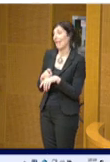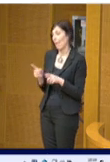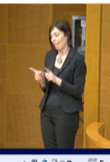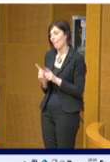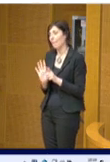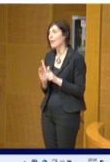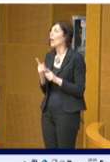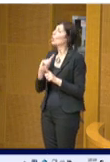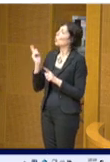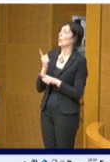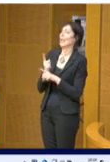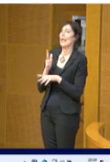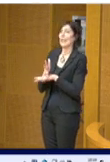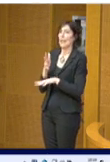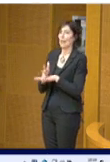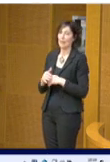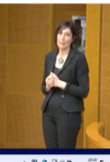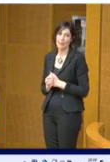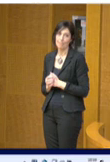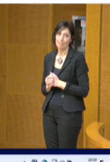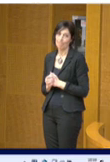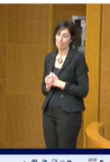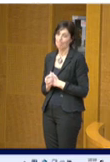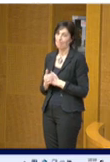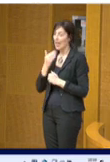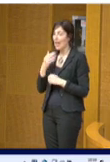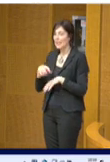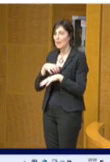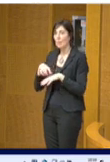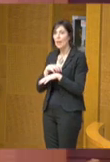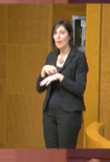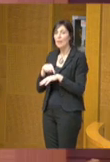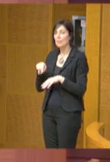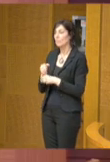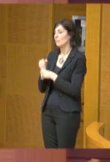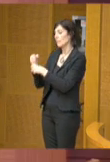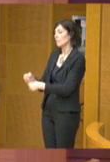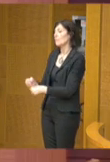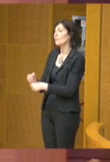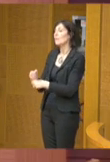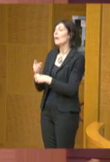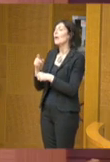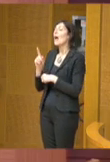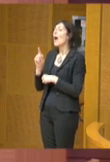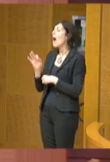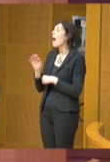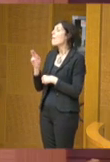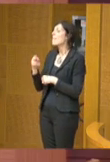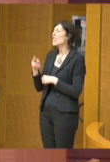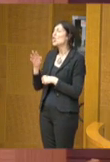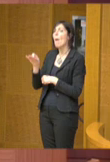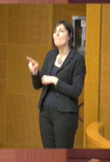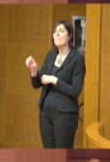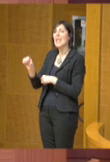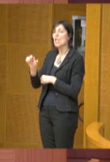intervenire, mi raccomando. Grazie Ministro. Allora lasciamo subito la parola a Giambattista Pesce dell'Associazione